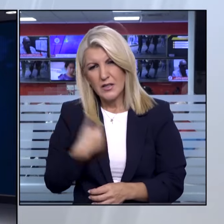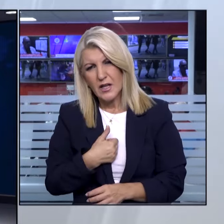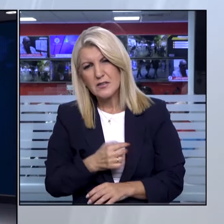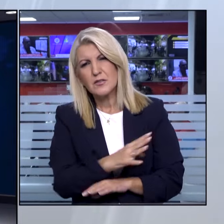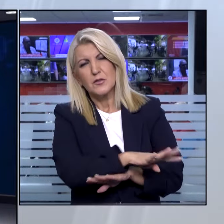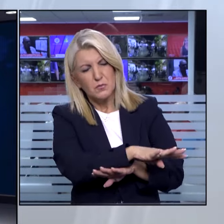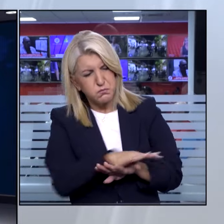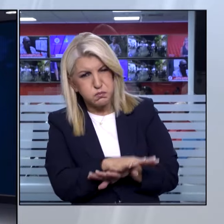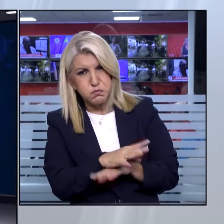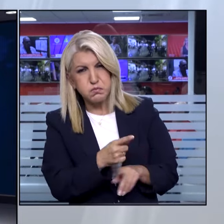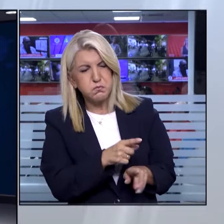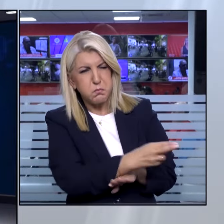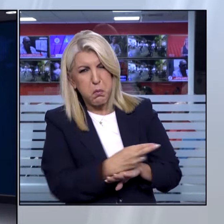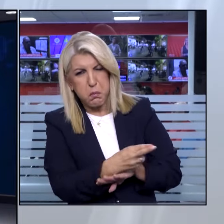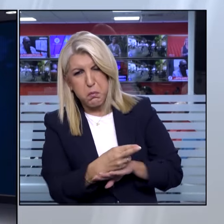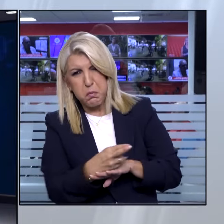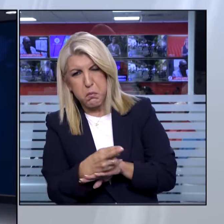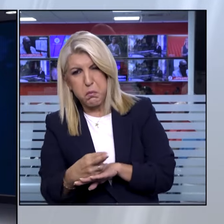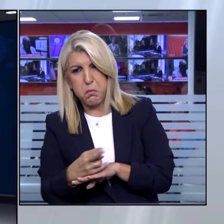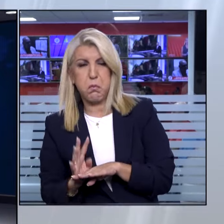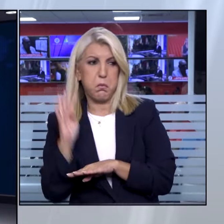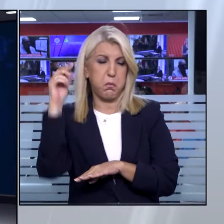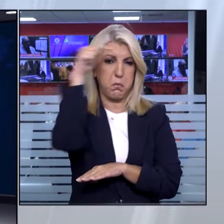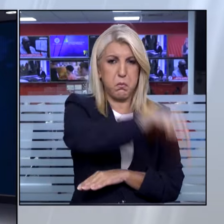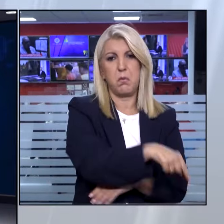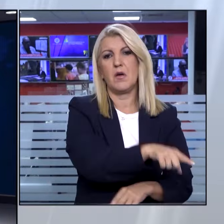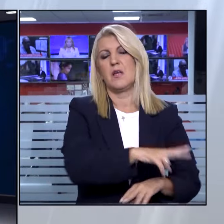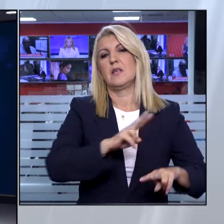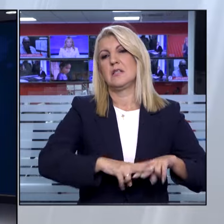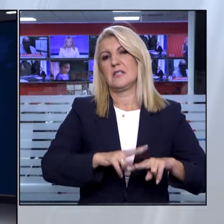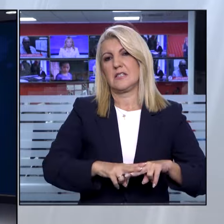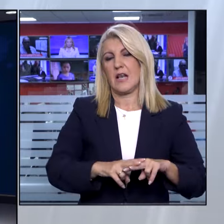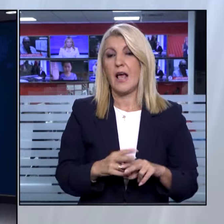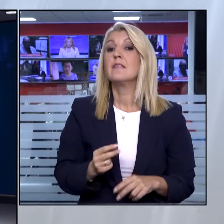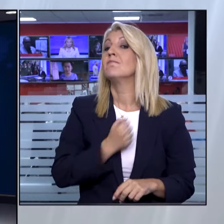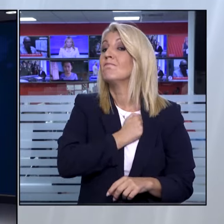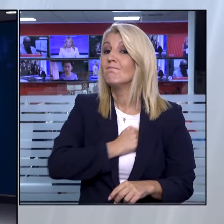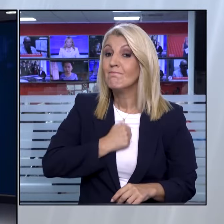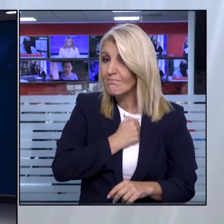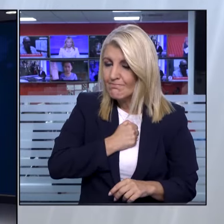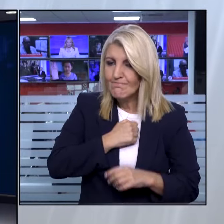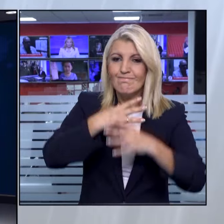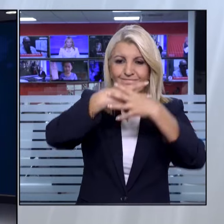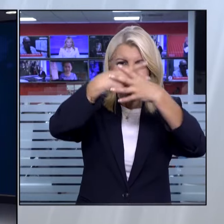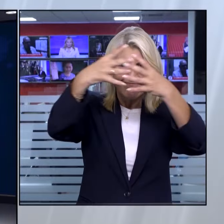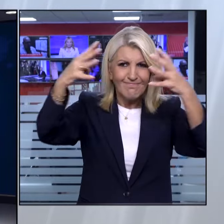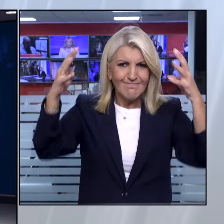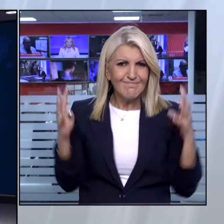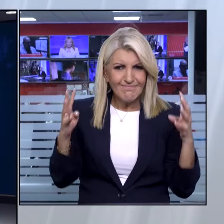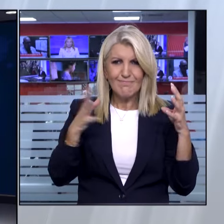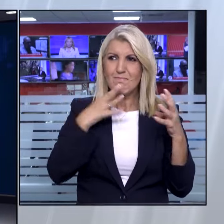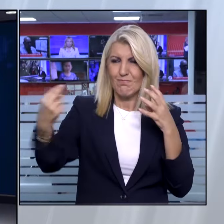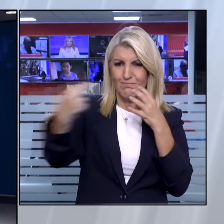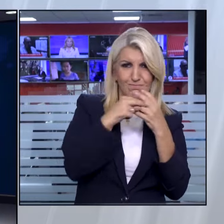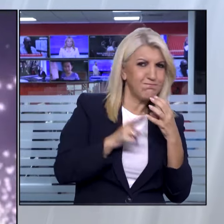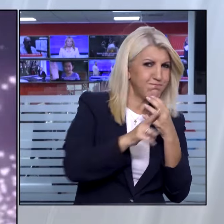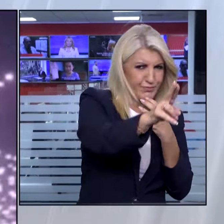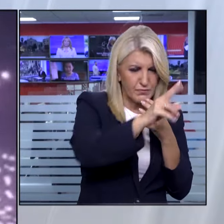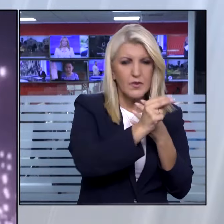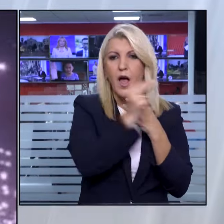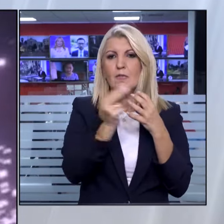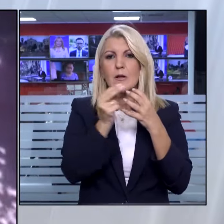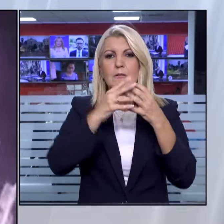3 τραυματίες σε οικισμούς κοντά στη Χάιφα, αφού ένας μικρός αριθμός των ρουκετών κατάφερε να περάσει από το σιδερένιο θόλο.